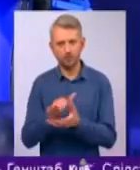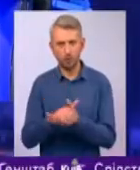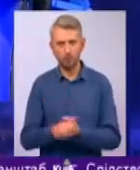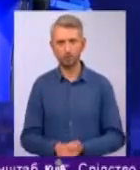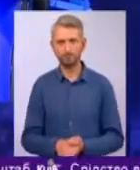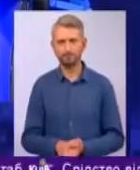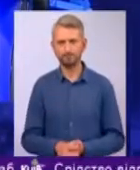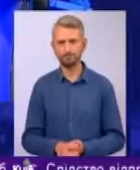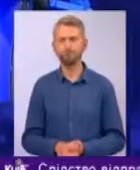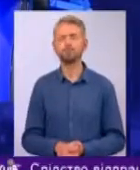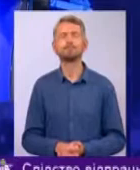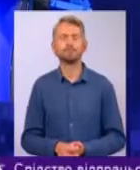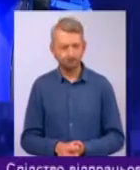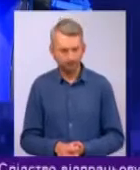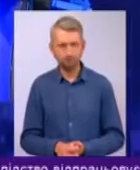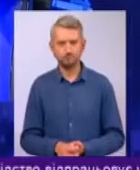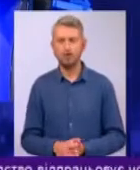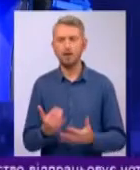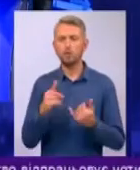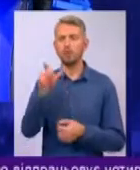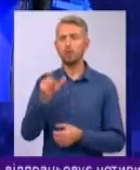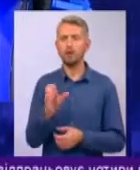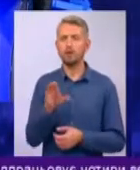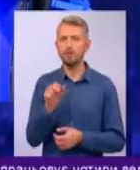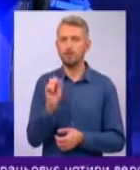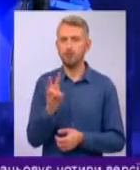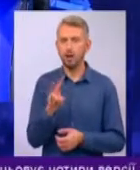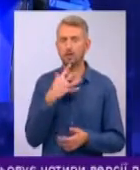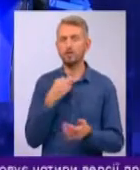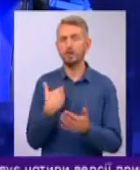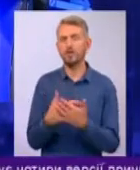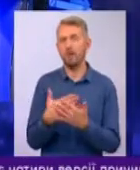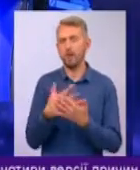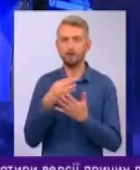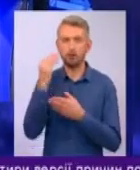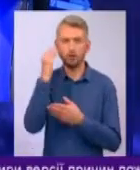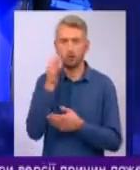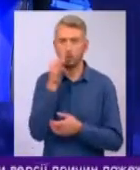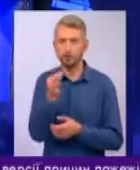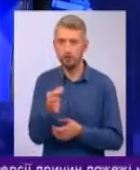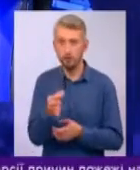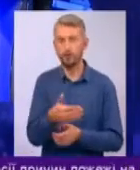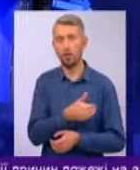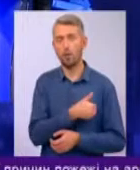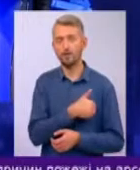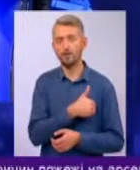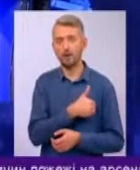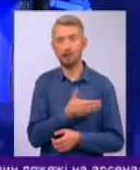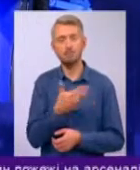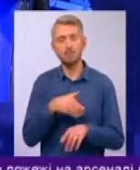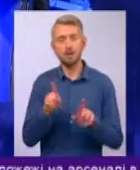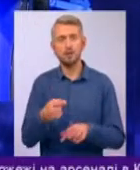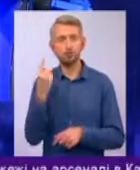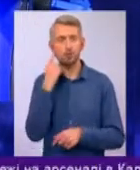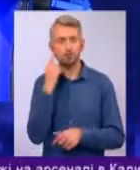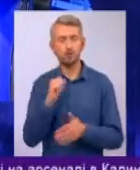Ось сьогодні пан Степан і свої версії, свої думки озвучив. Хотілося б, ми так само